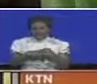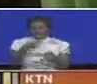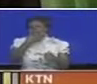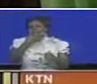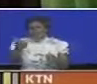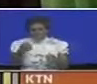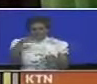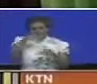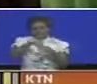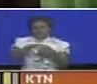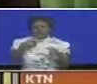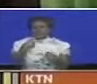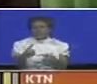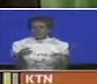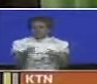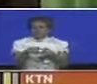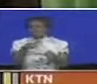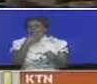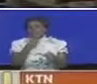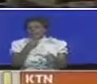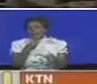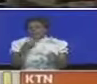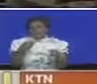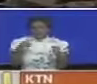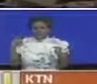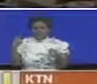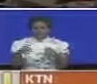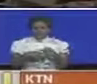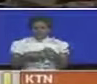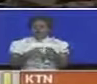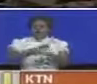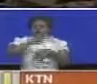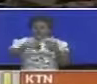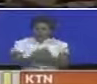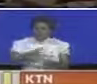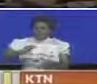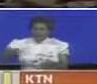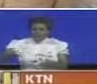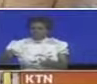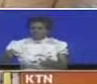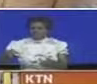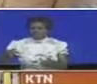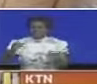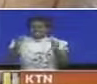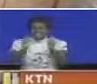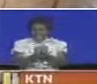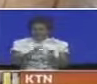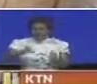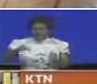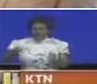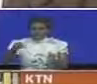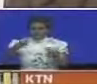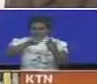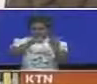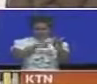na wenzao wa kiume wakishikilia nafasi 68. Kati ya kaunti zote 47 nchini, ni kaunti 18 zilizorodhesha